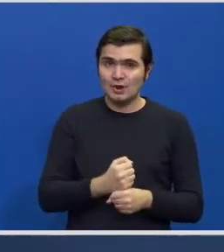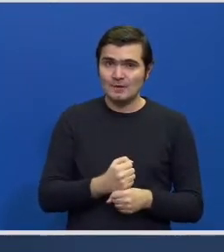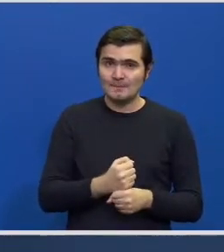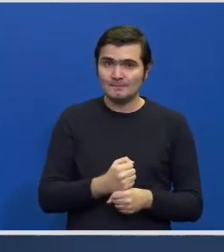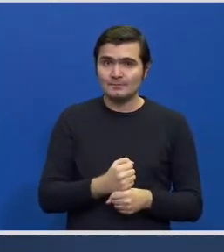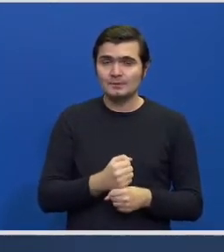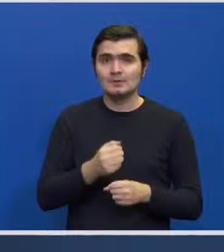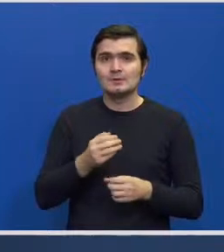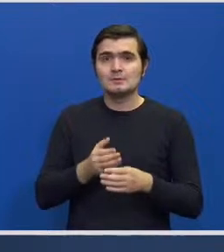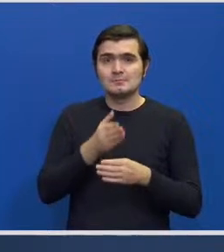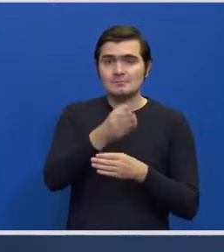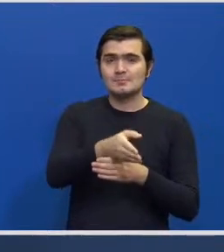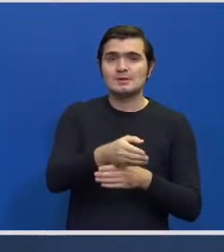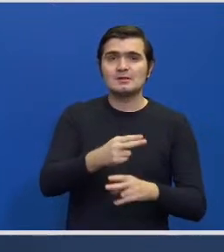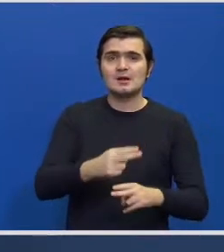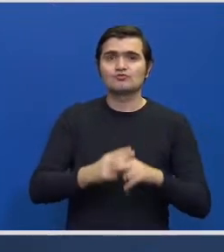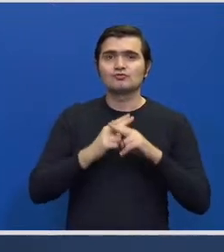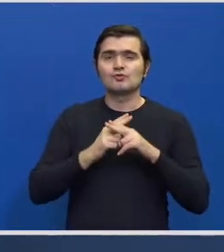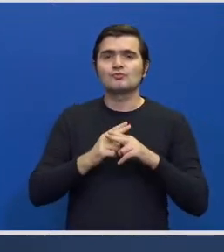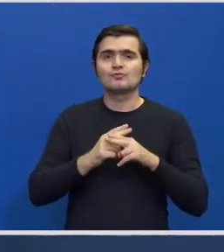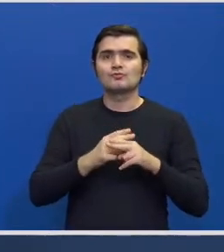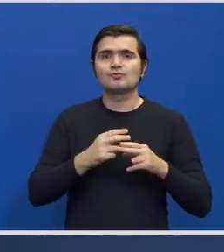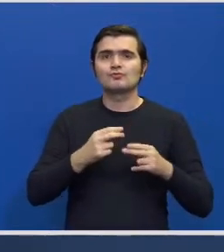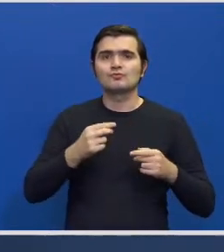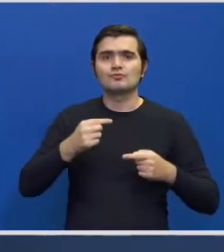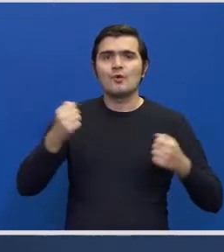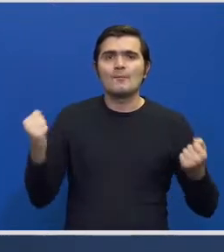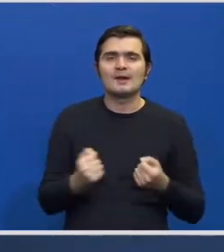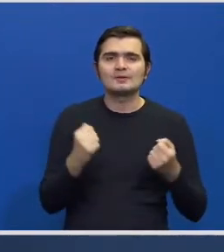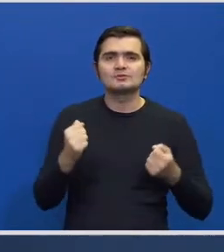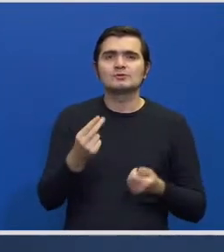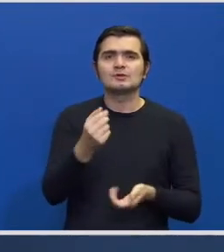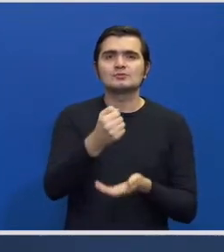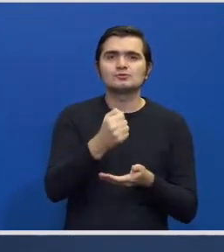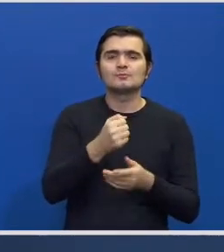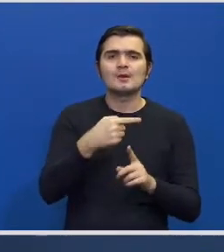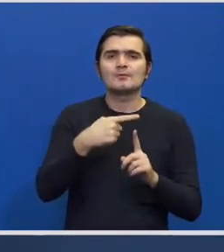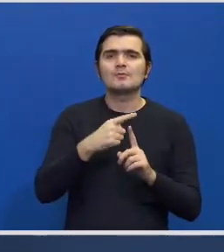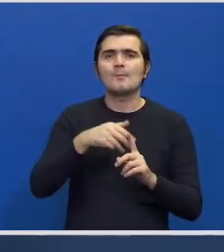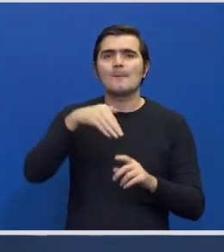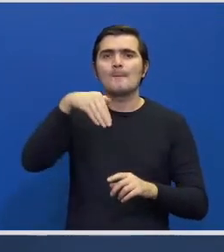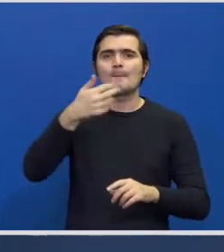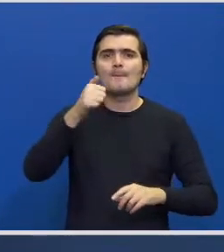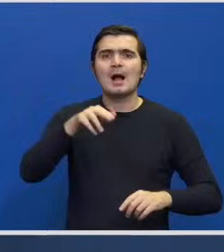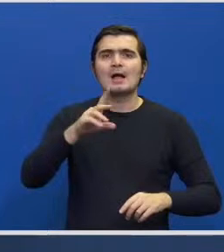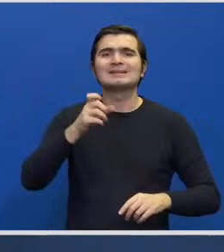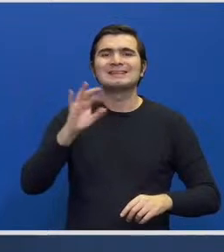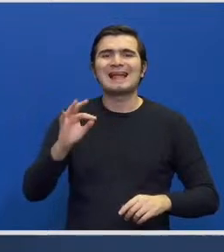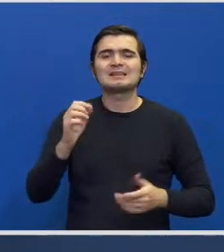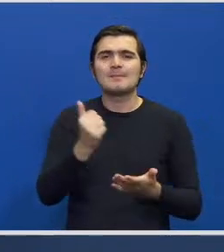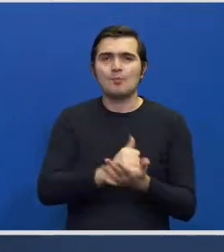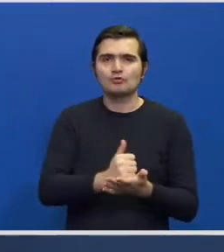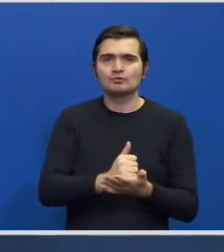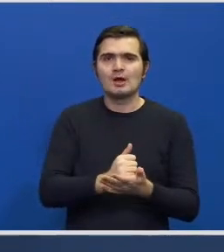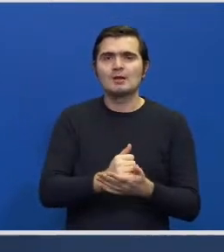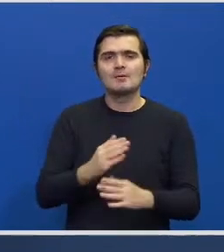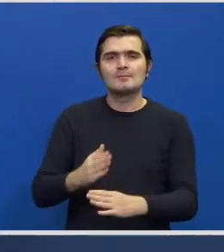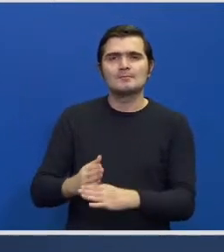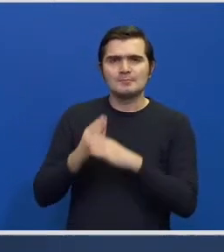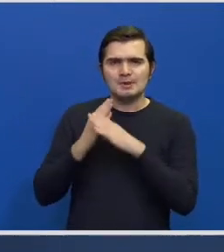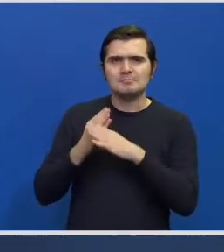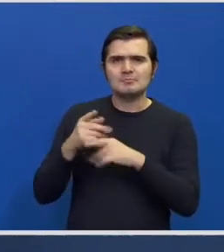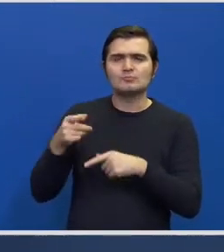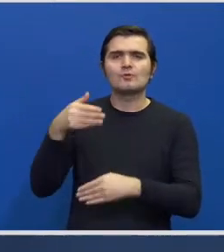vor efectua prin intermediul operațiunilor de sume în mandat poștal,